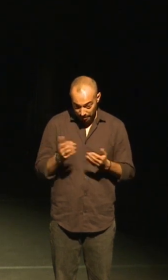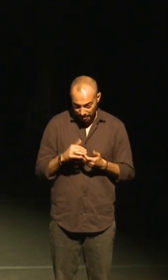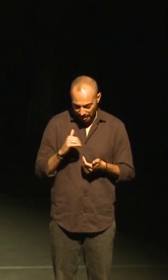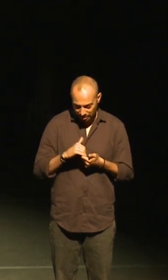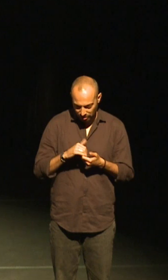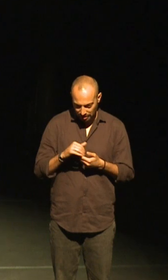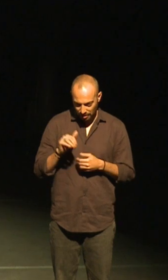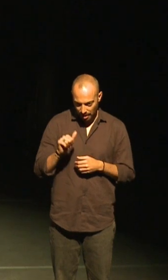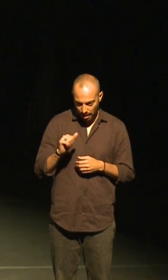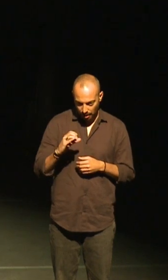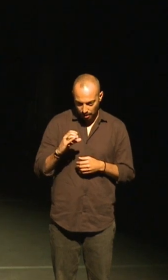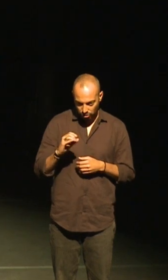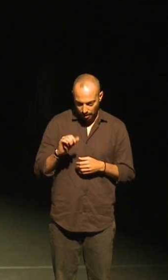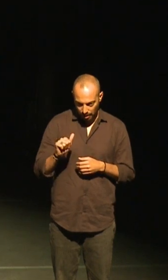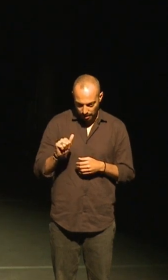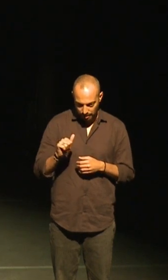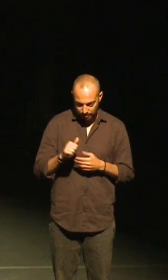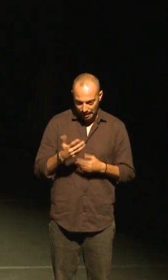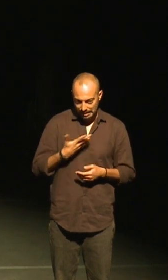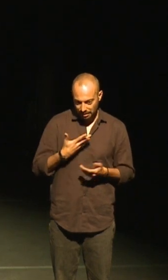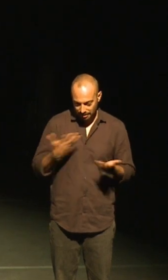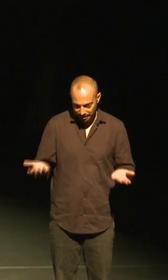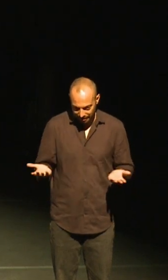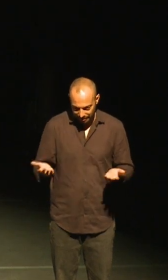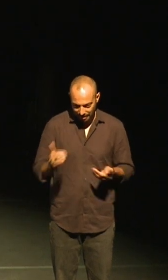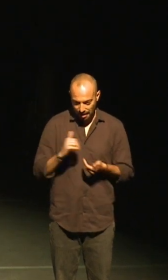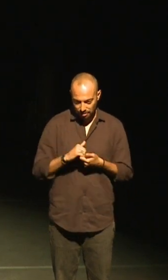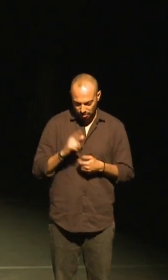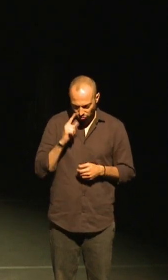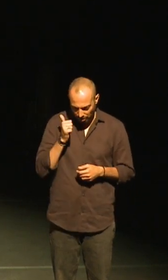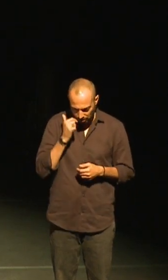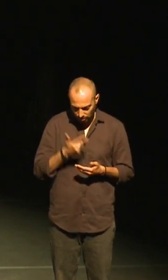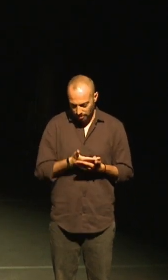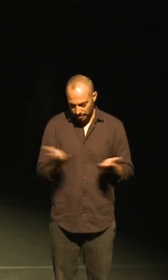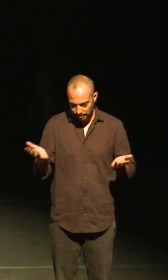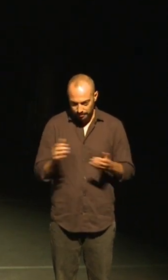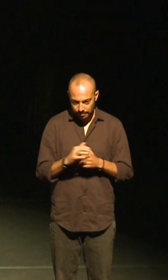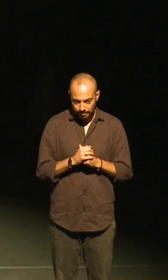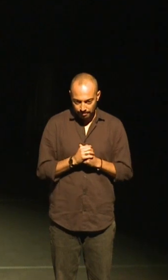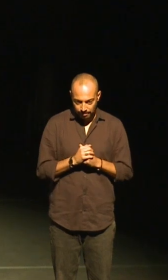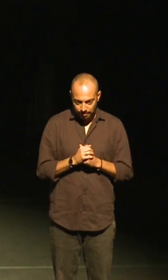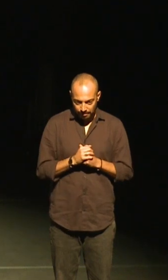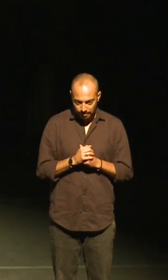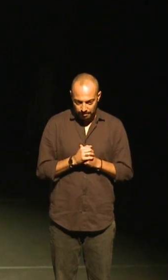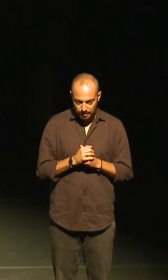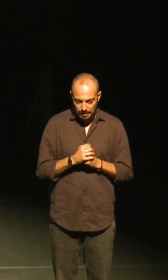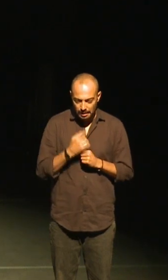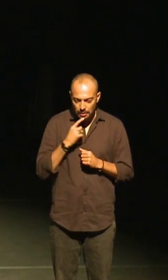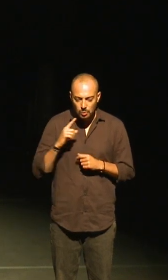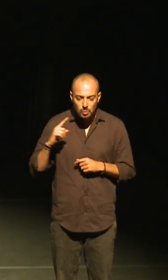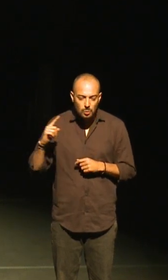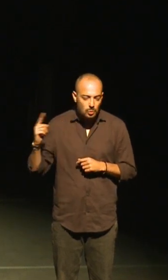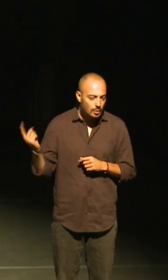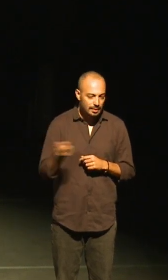vita di tutte le persone di chi si è nascosto negli armadi dei segreti fino a ieri da tutti coloro che non hanno mai pensato